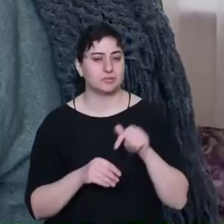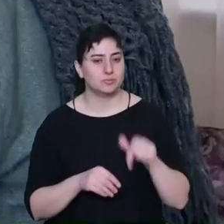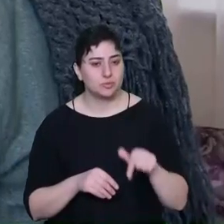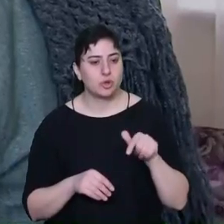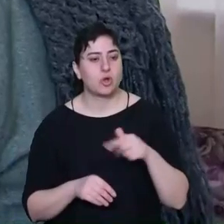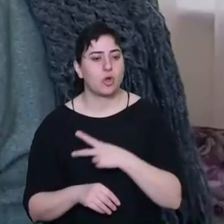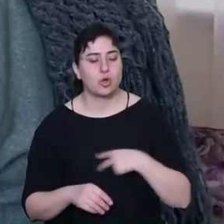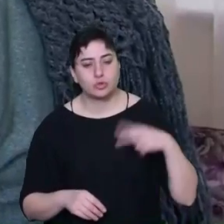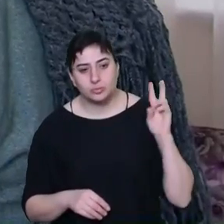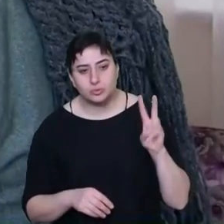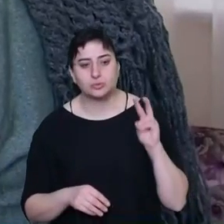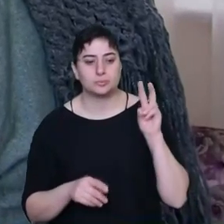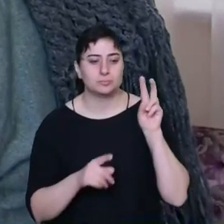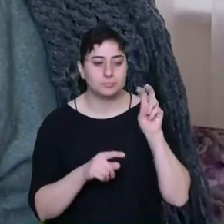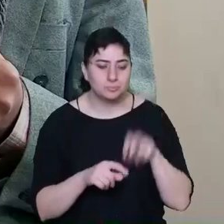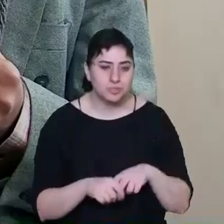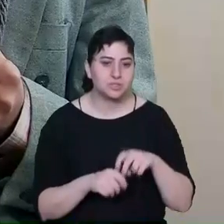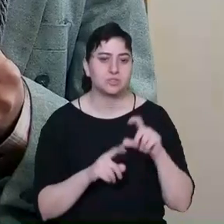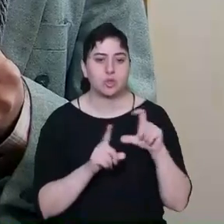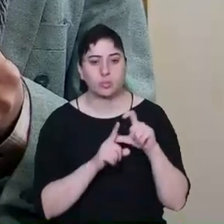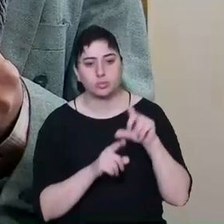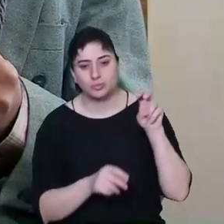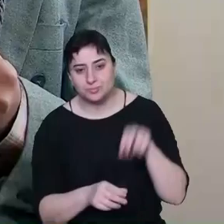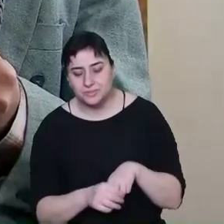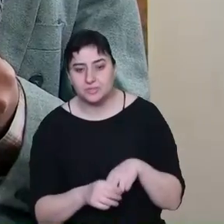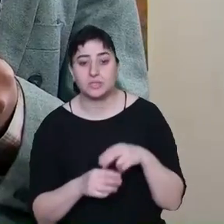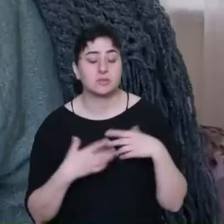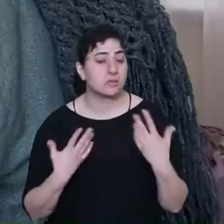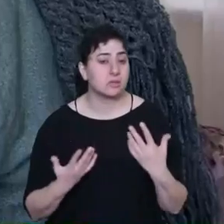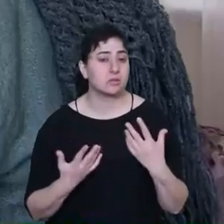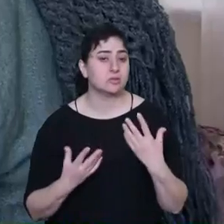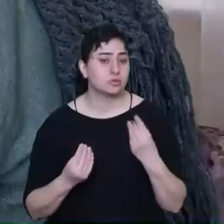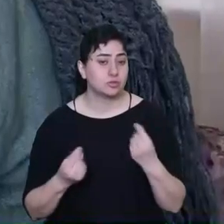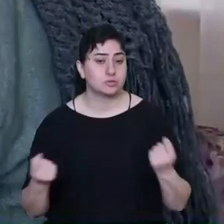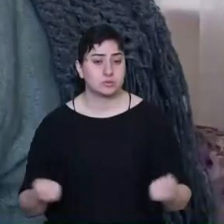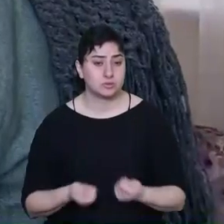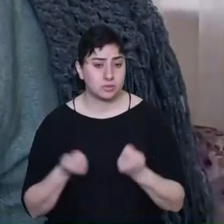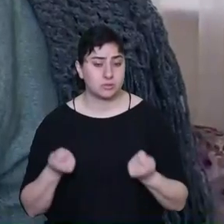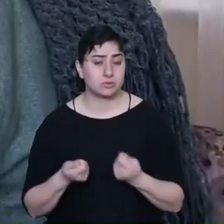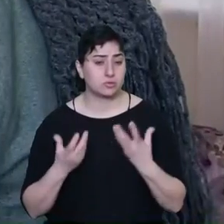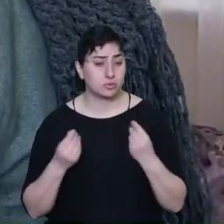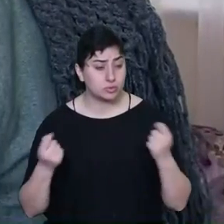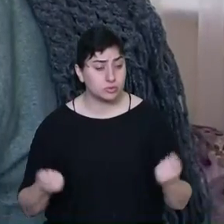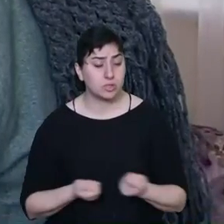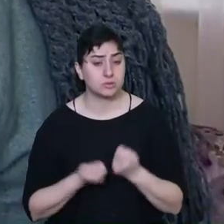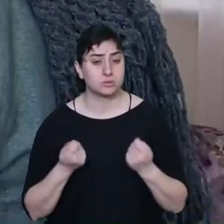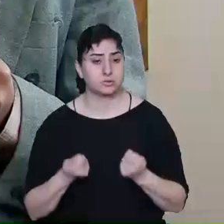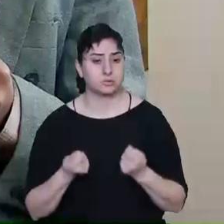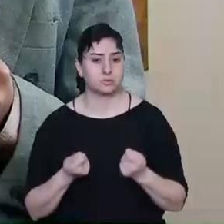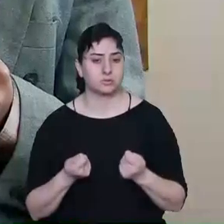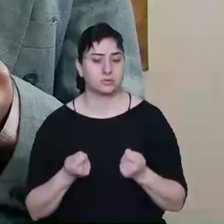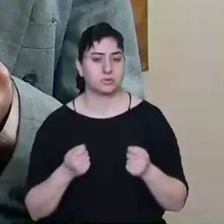Bunun otobüslere, minibüslere bineceksin. Ama eğer ki çok çalışırsan, ama çok